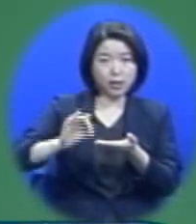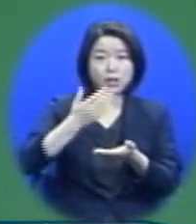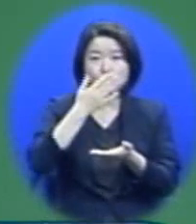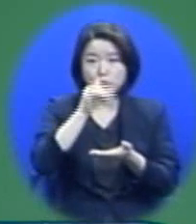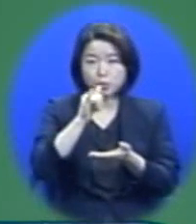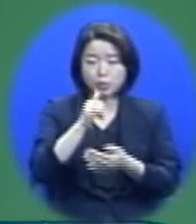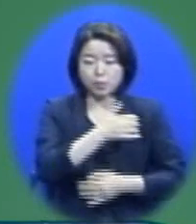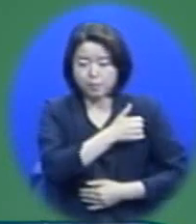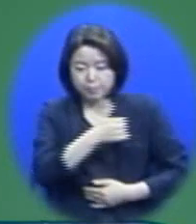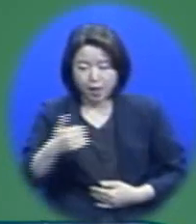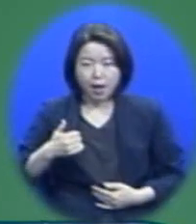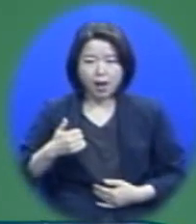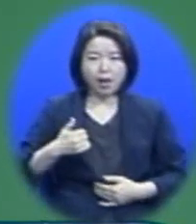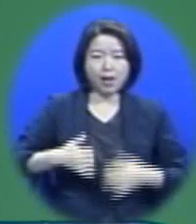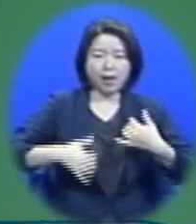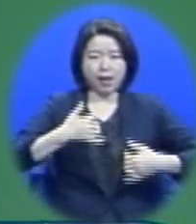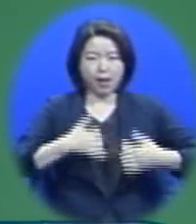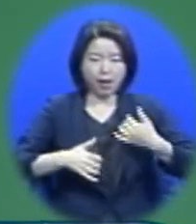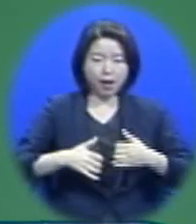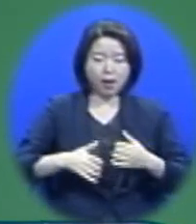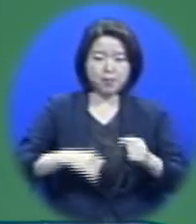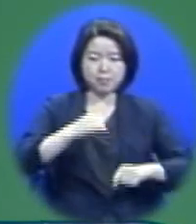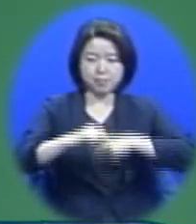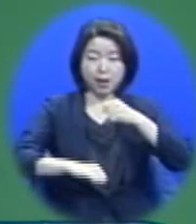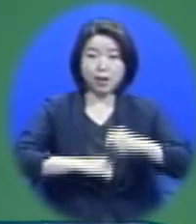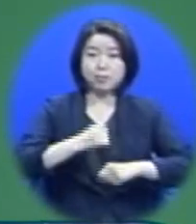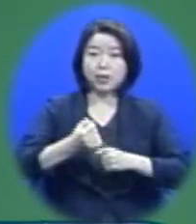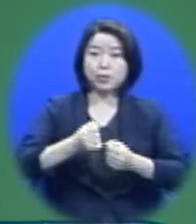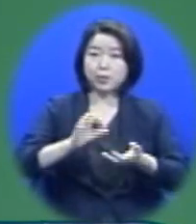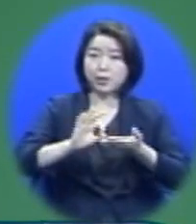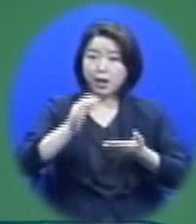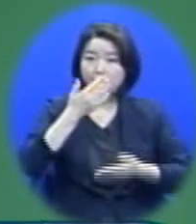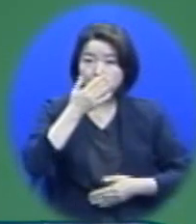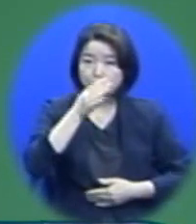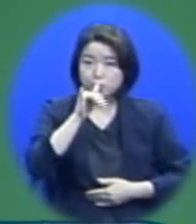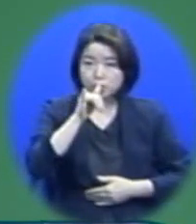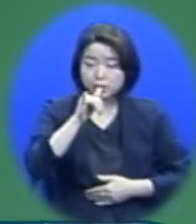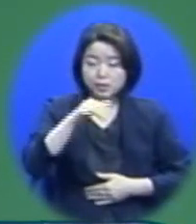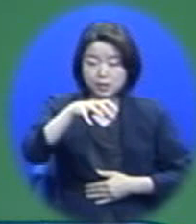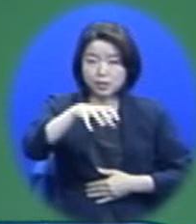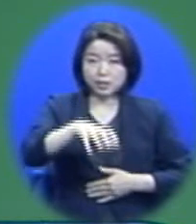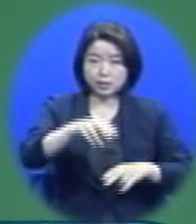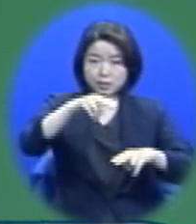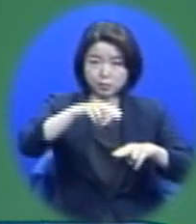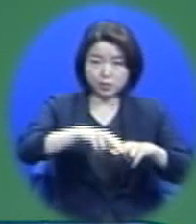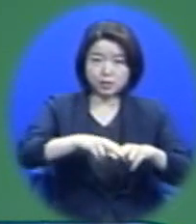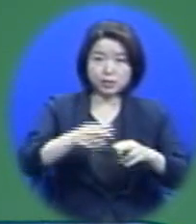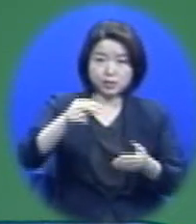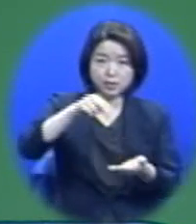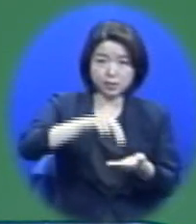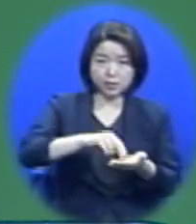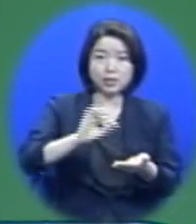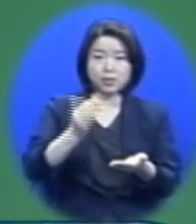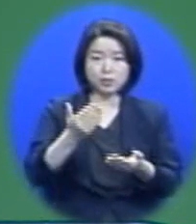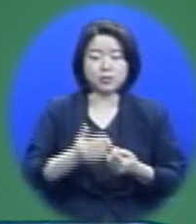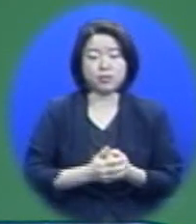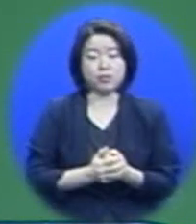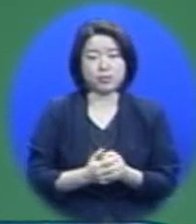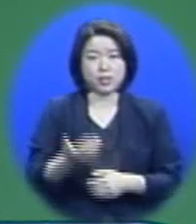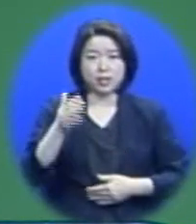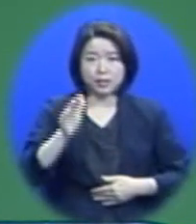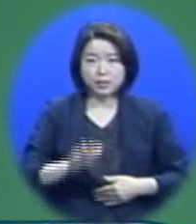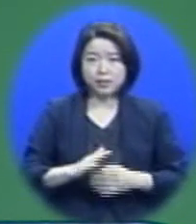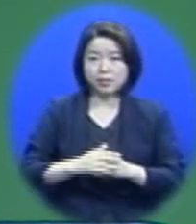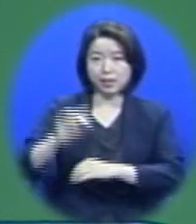풍요함도 또 쾌락도 마음껏 즐길 수 있는 그런 위치에 자기가 선 겁니다. 그런데